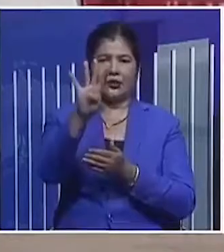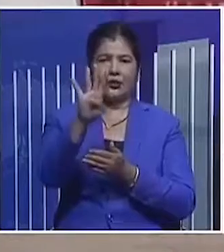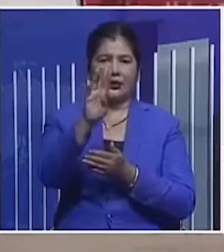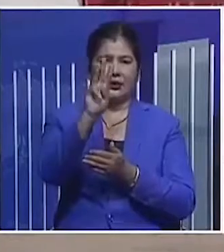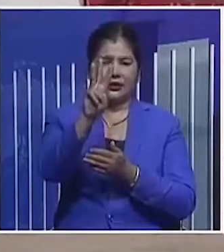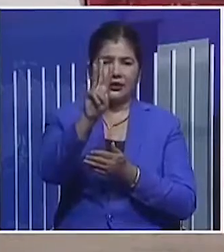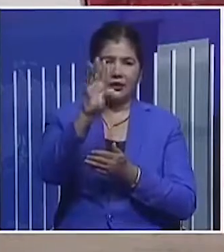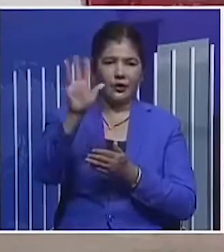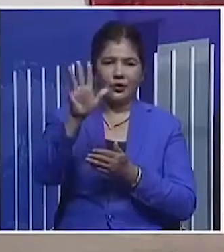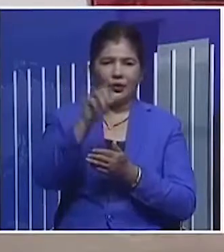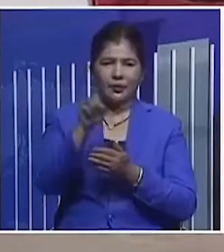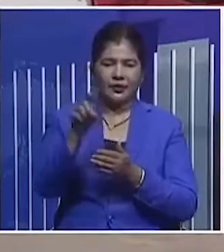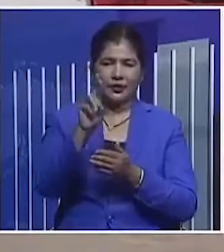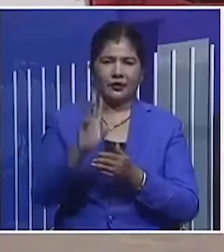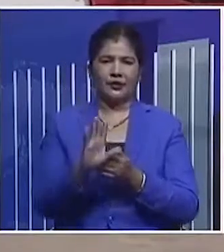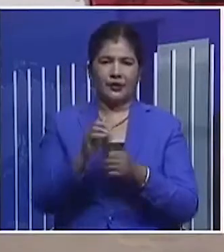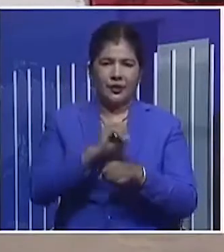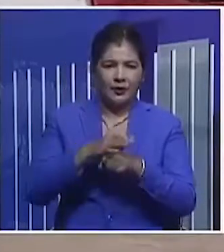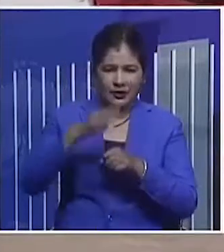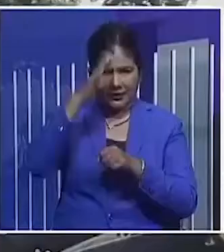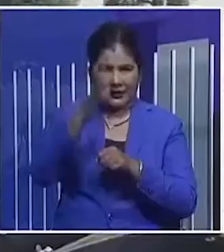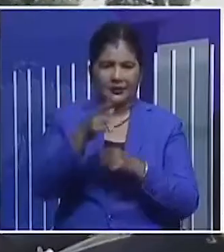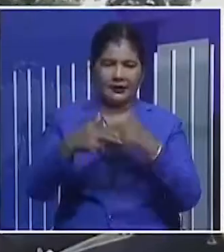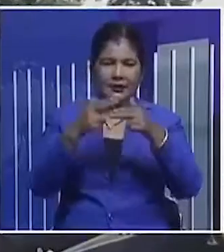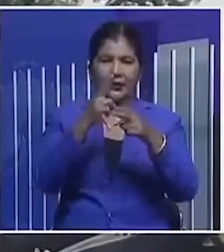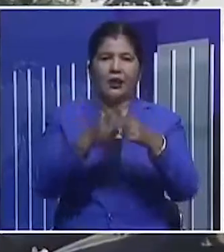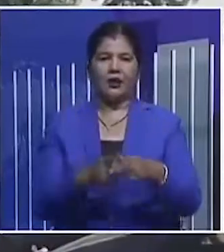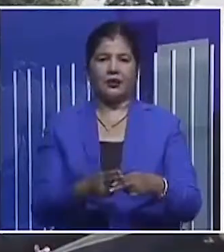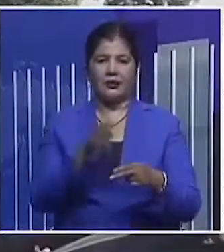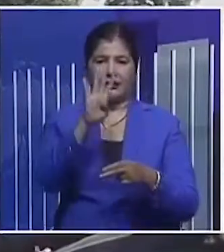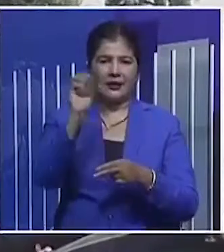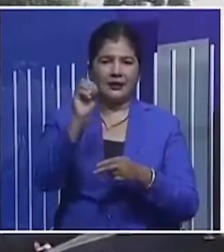54.39% रहेको छ। प्रदेश सरकारले चालू आर्थिक वर्षका लागि